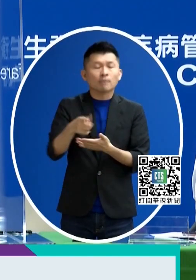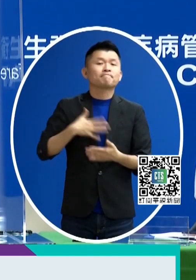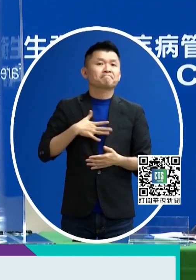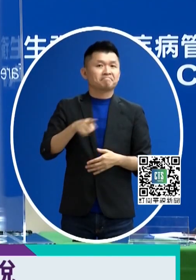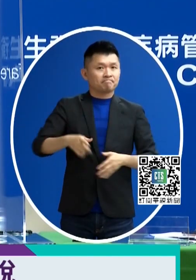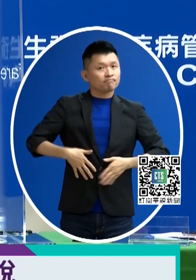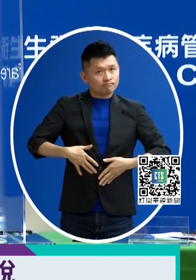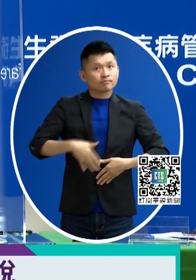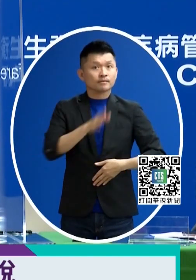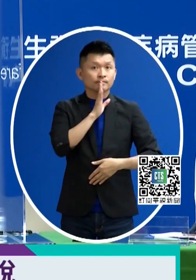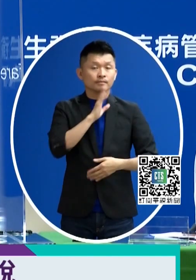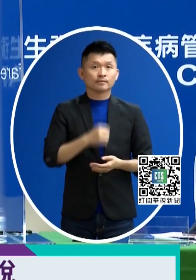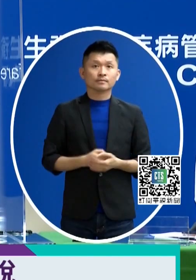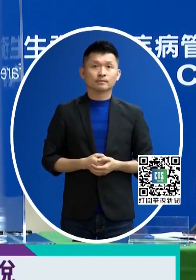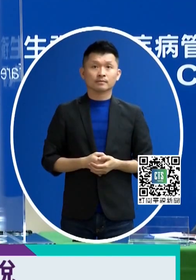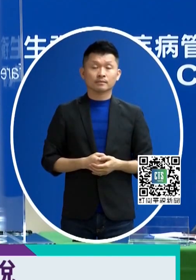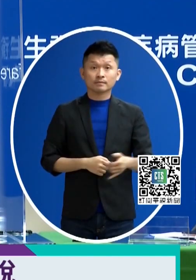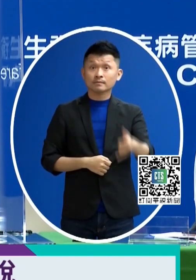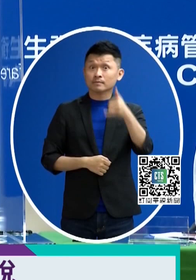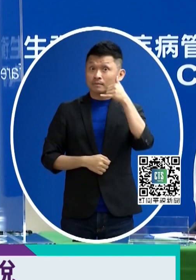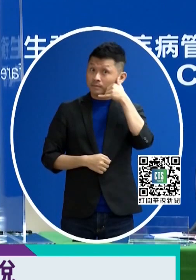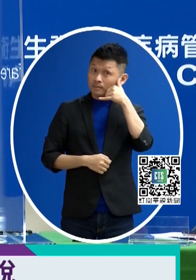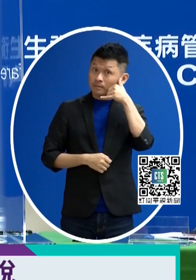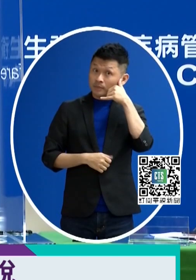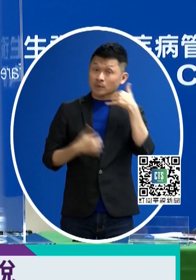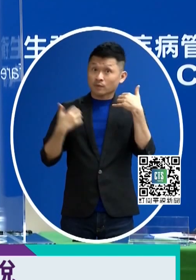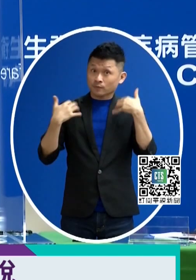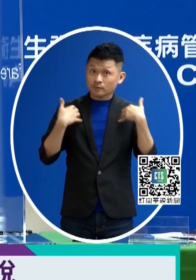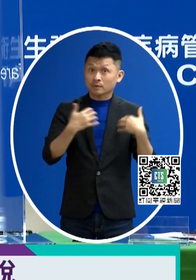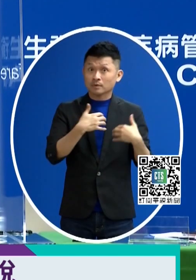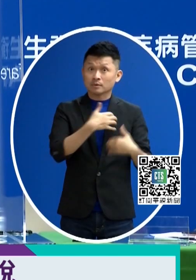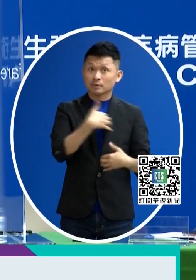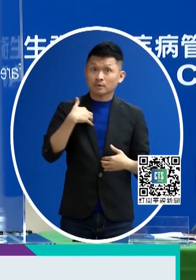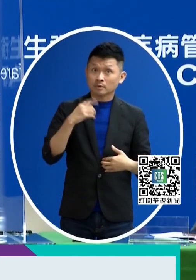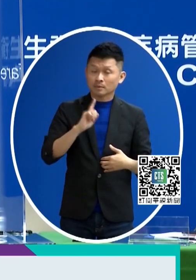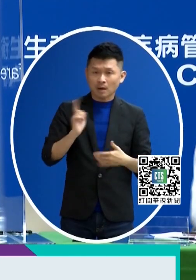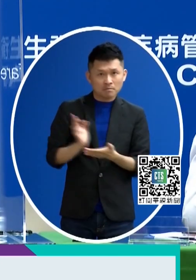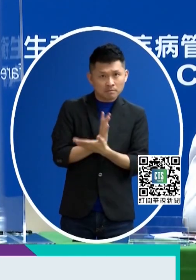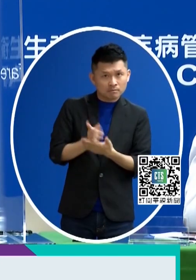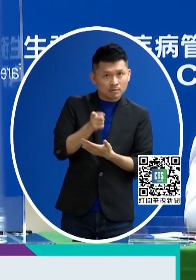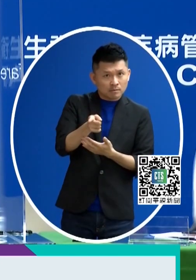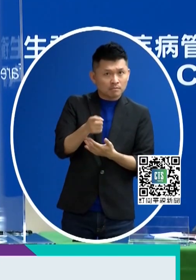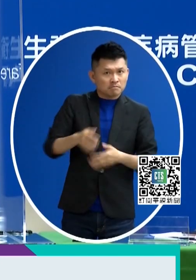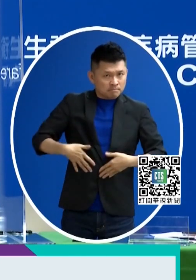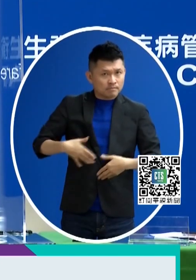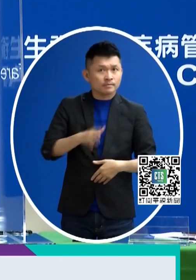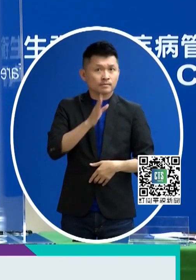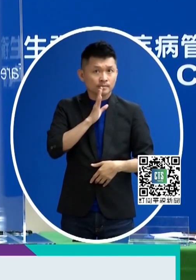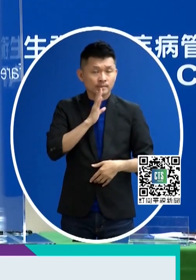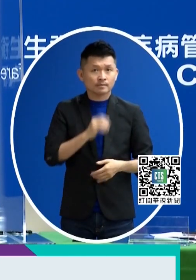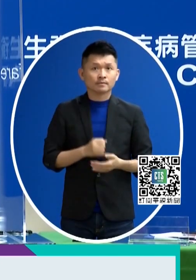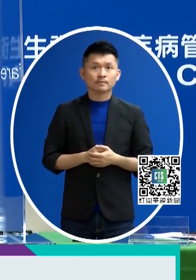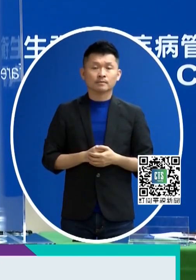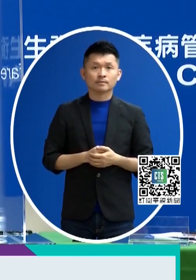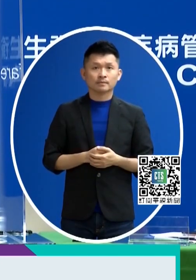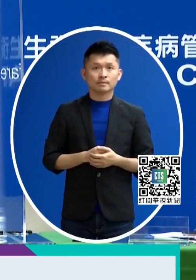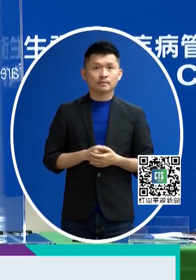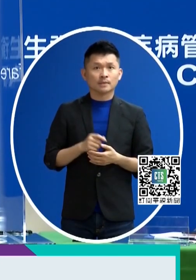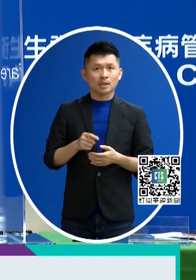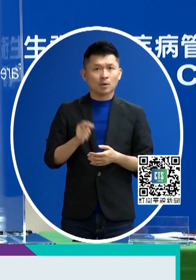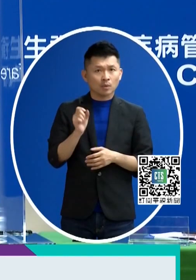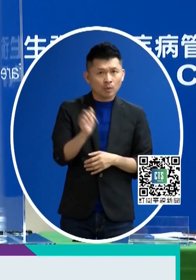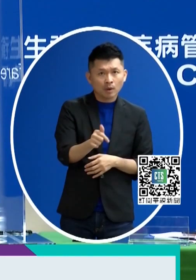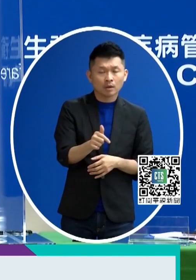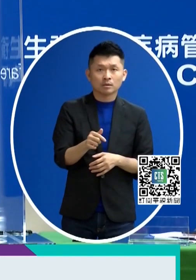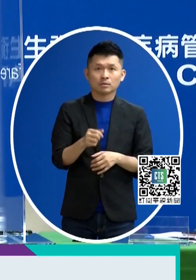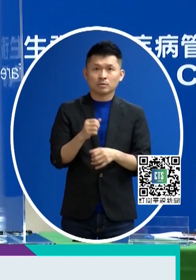情况，所以当第一线的人员可以负责，可以就是说认为是紧急情况的时候，我们应该要特别的快